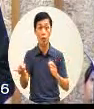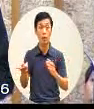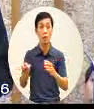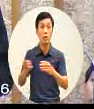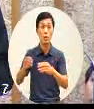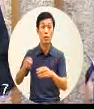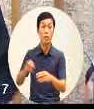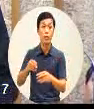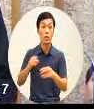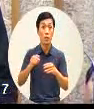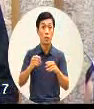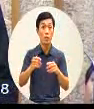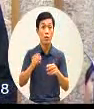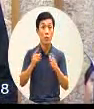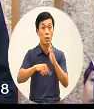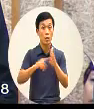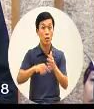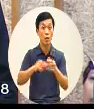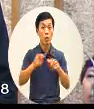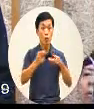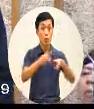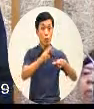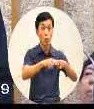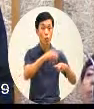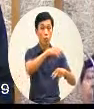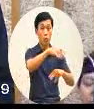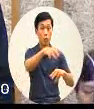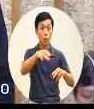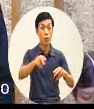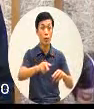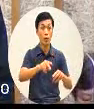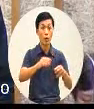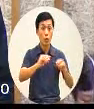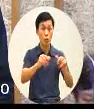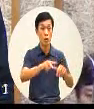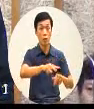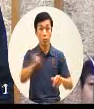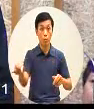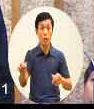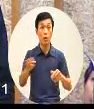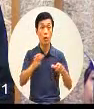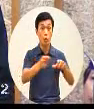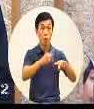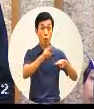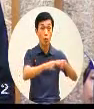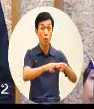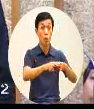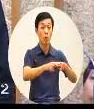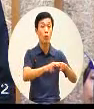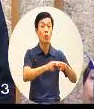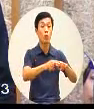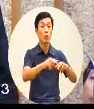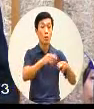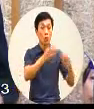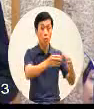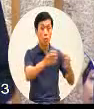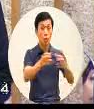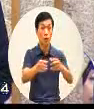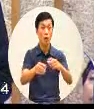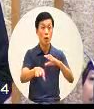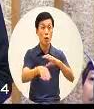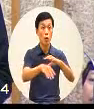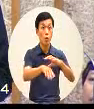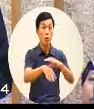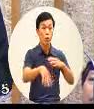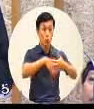积转。啊，公共设施容积移转，这都较奇怪。公共设施是无容积的啦，无容积。啊，现在会当移